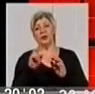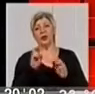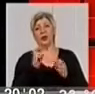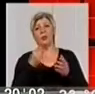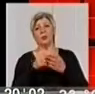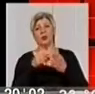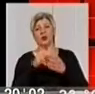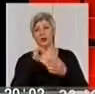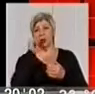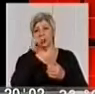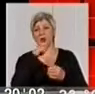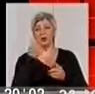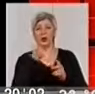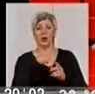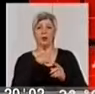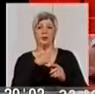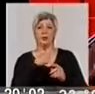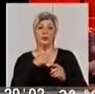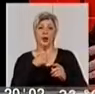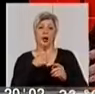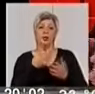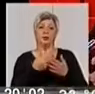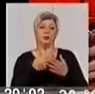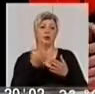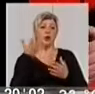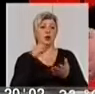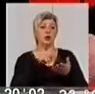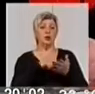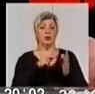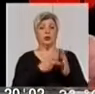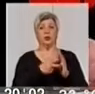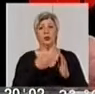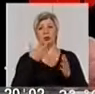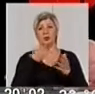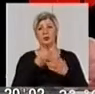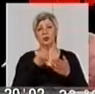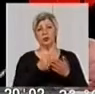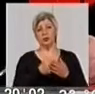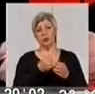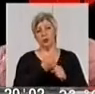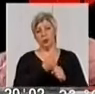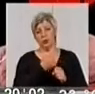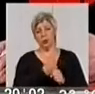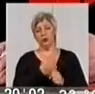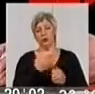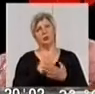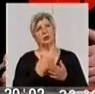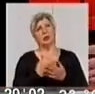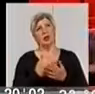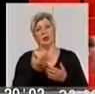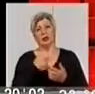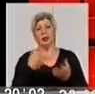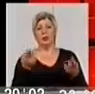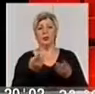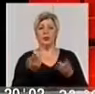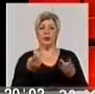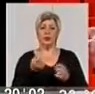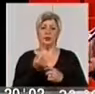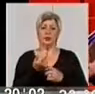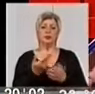яких критерій ви виходите, коли плануєте свою роботу? От, нам на цей рік потрібно така-то кількість путівок. Це от